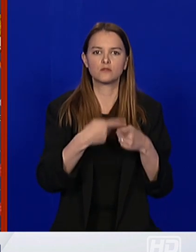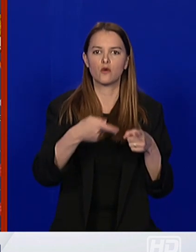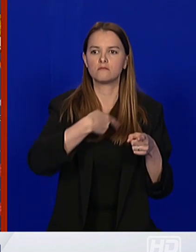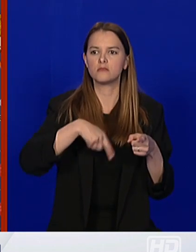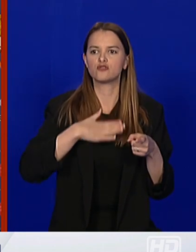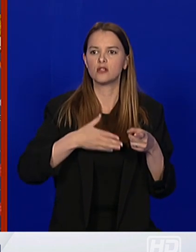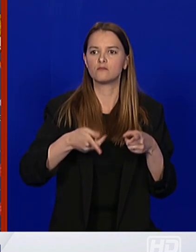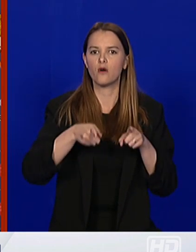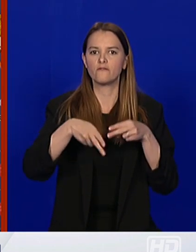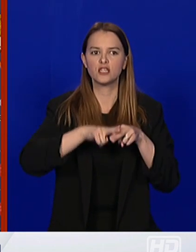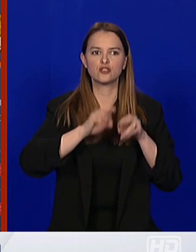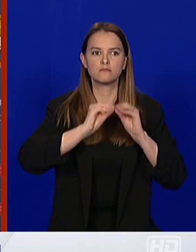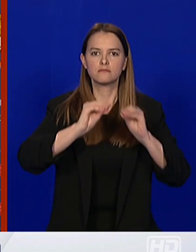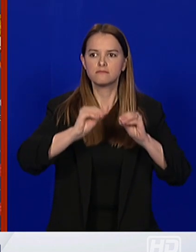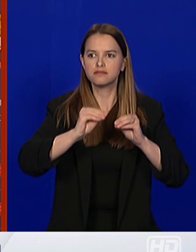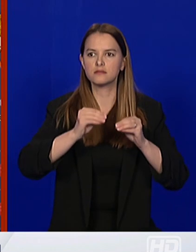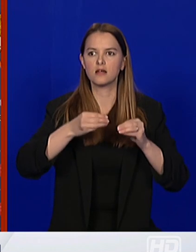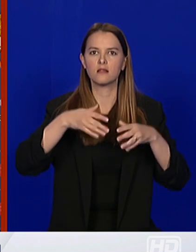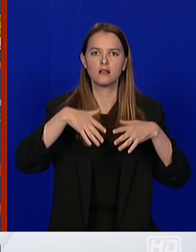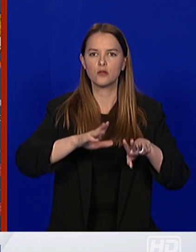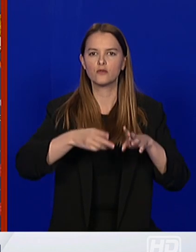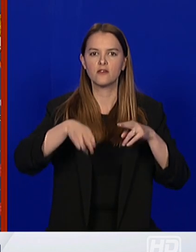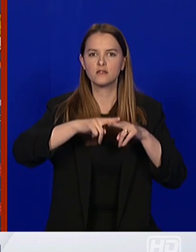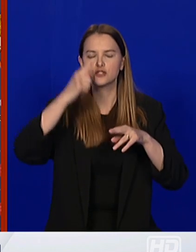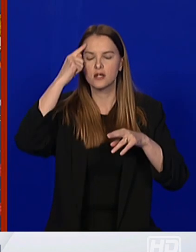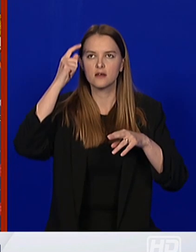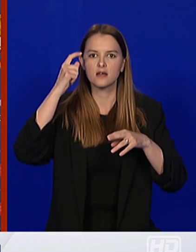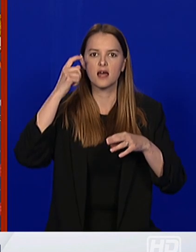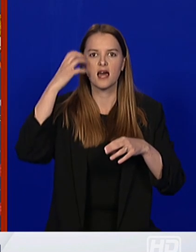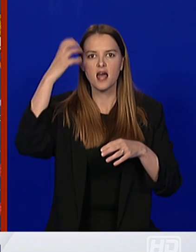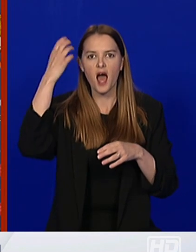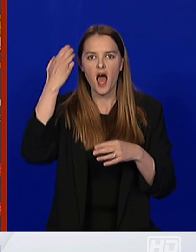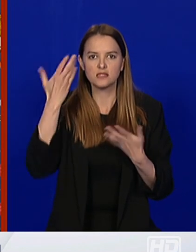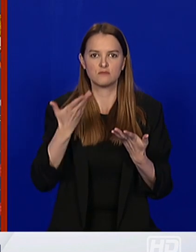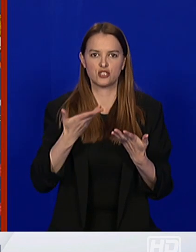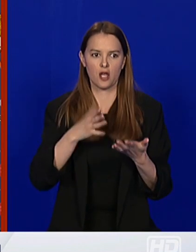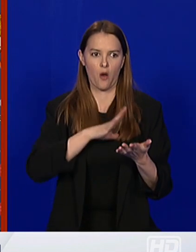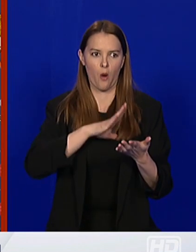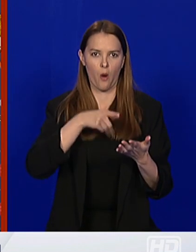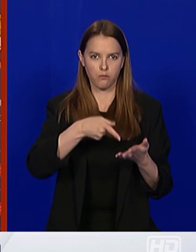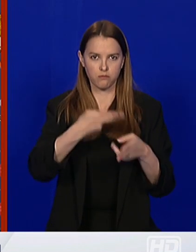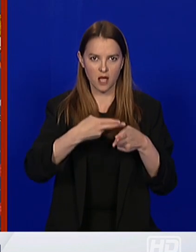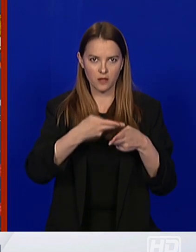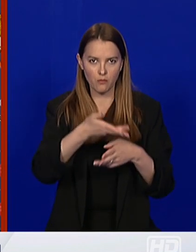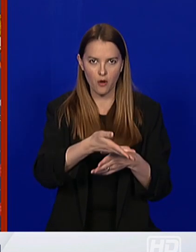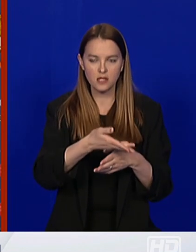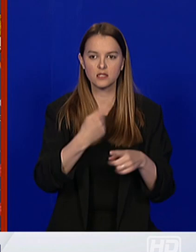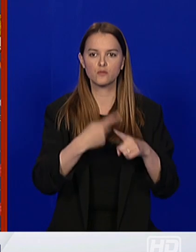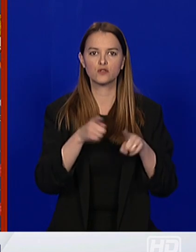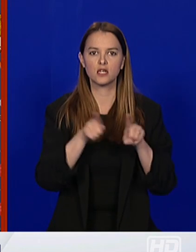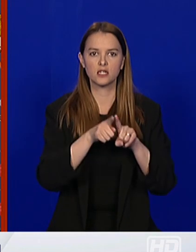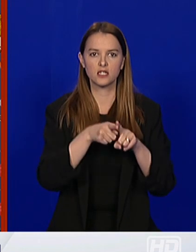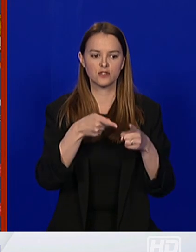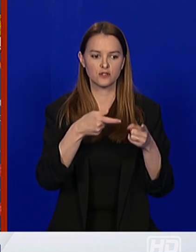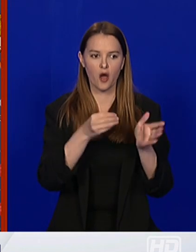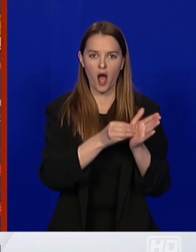svijest svih naših građana da promišljaju o ovoj ugrozi, a isto tako putem određenih instrukcija moći će se